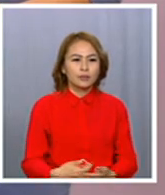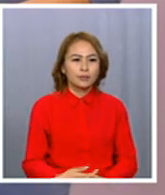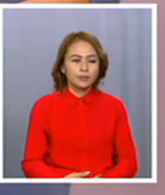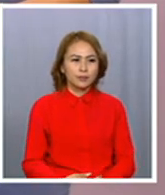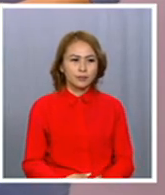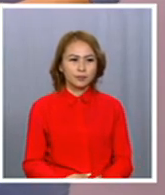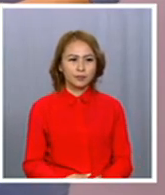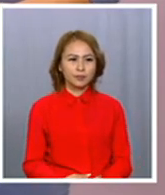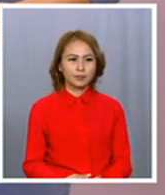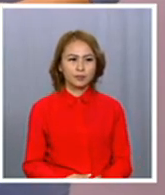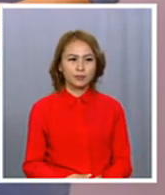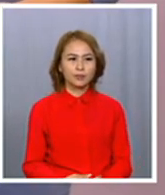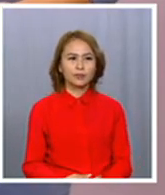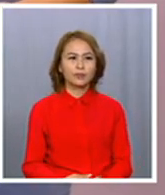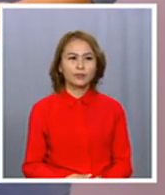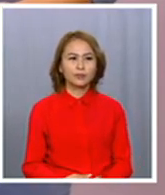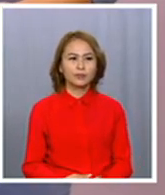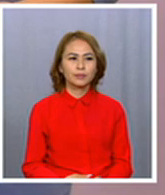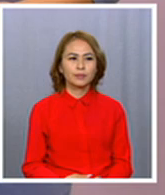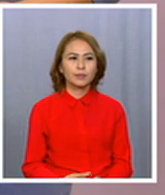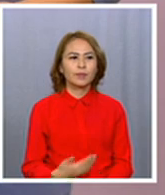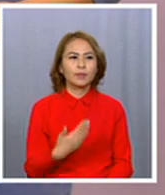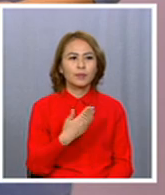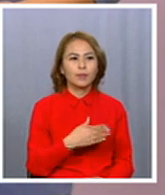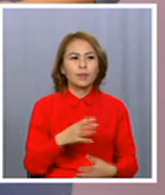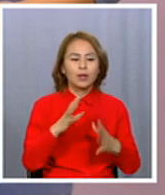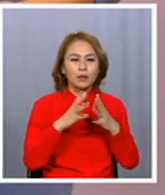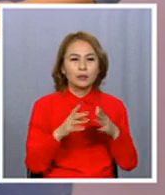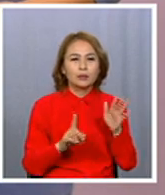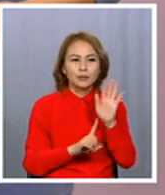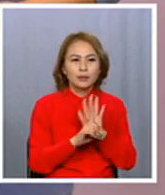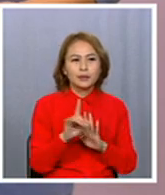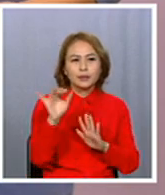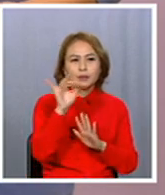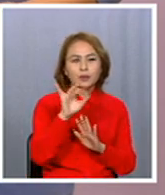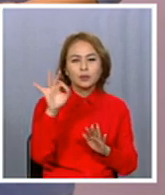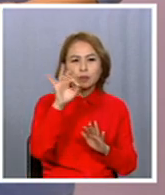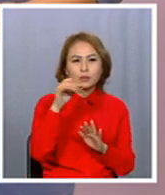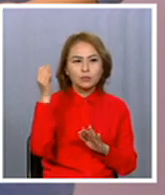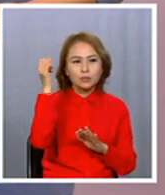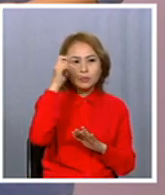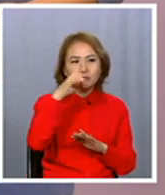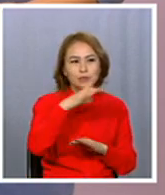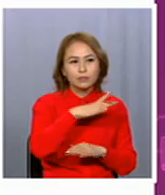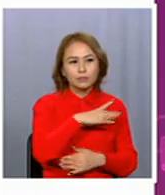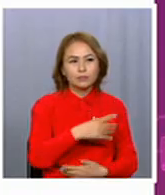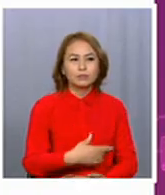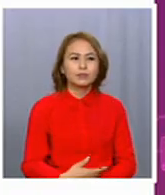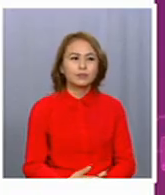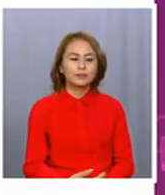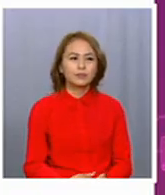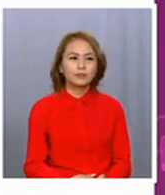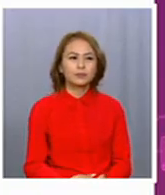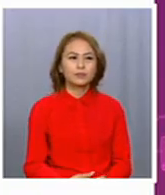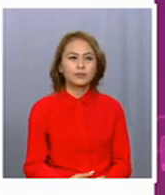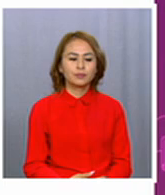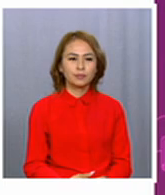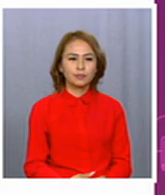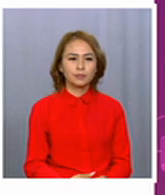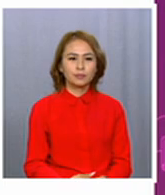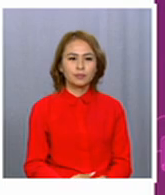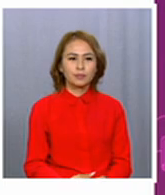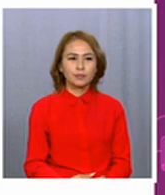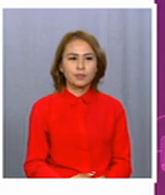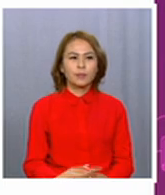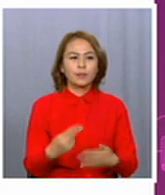сендер бейне материалдан ғаламшарлардың шығу тарихы туралы аңыздармен таныс болдыңдар. Ал енді балалар,